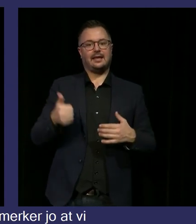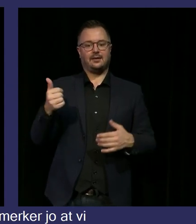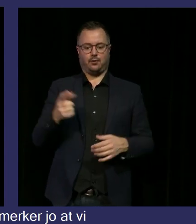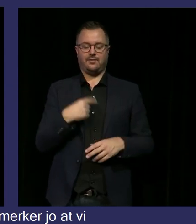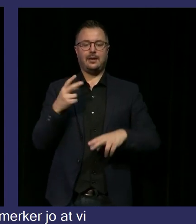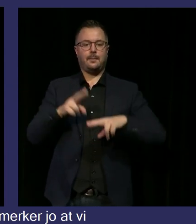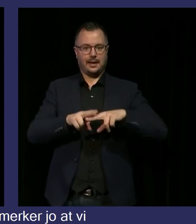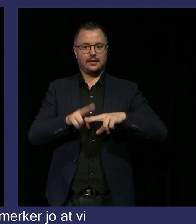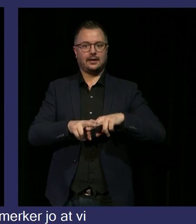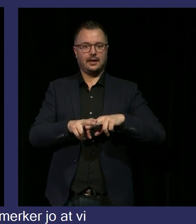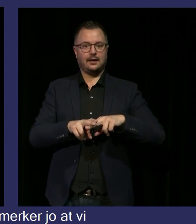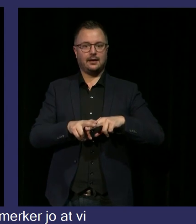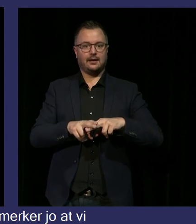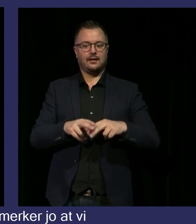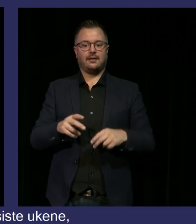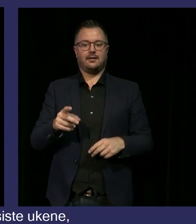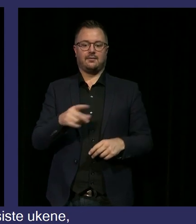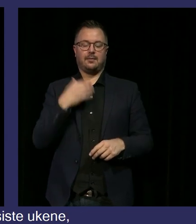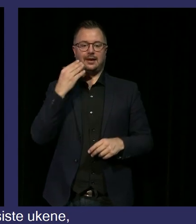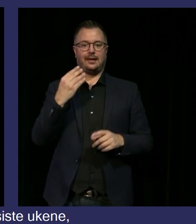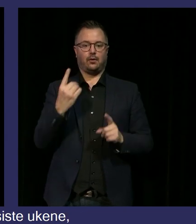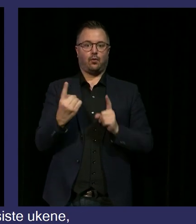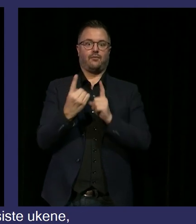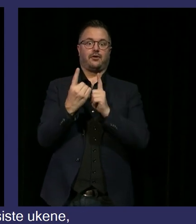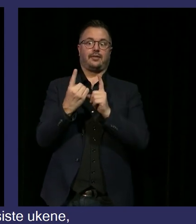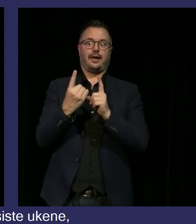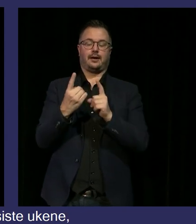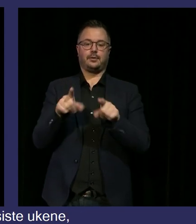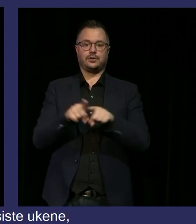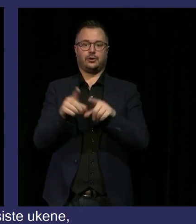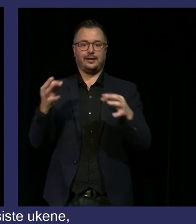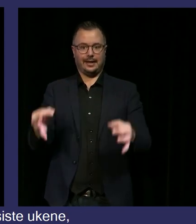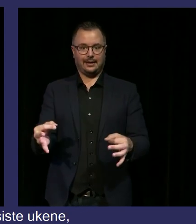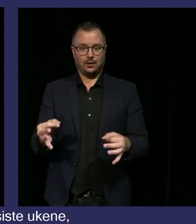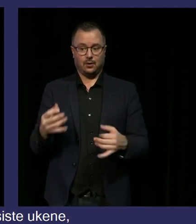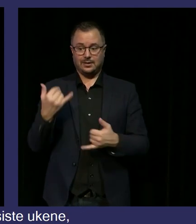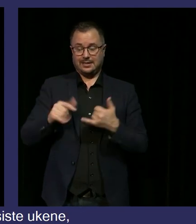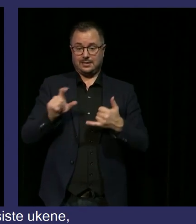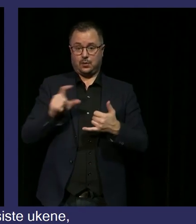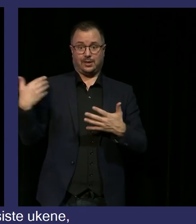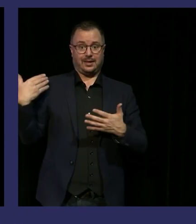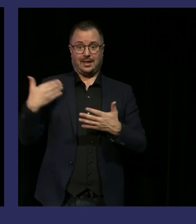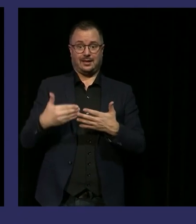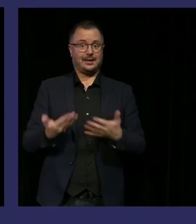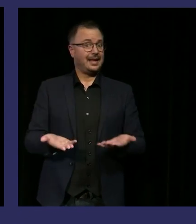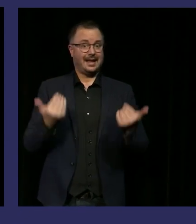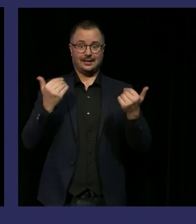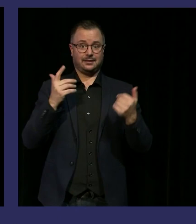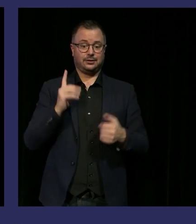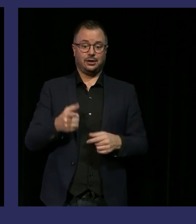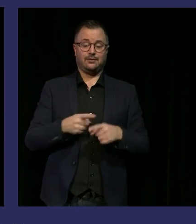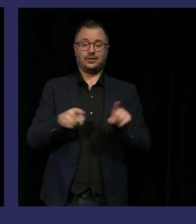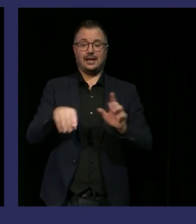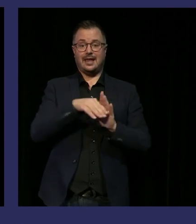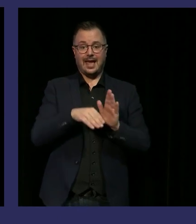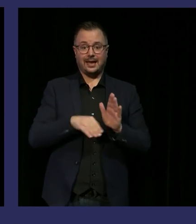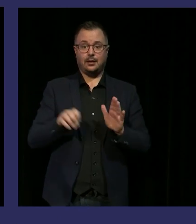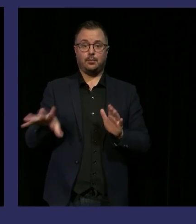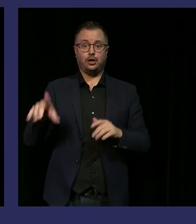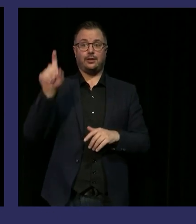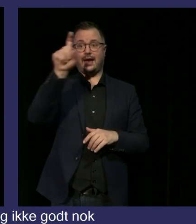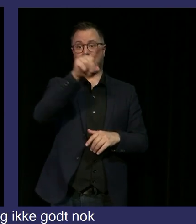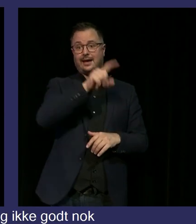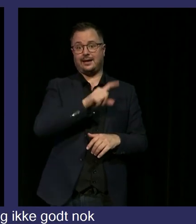vi blir jo vi konfrontert med disse tingene, og det har ikke vært så veldig lett de siste ukene, både med alle disse nye reglene som forskjellige fra by til by og land og by og så